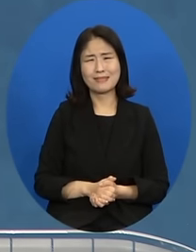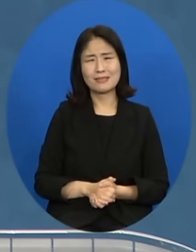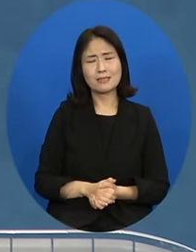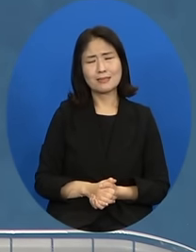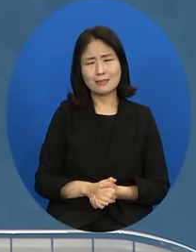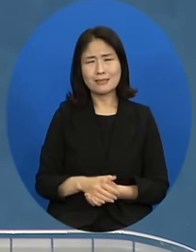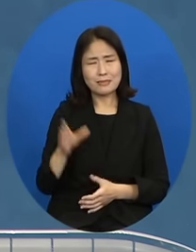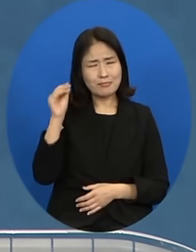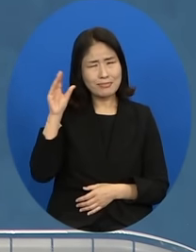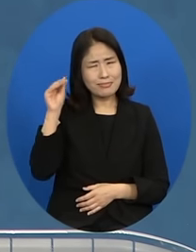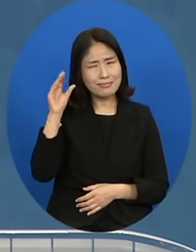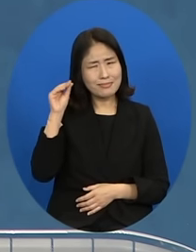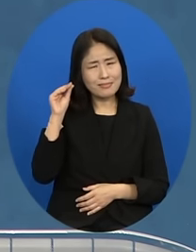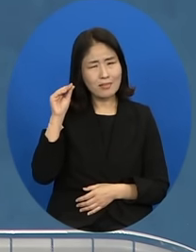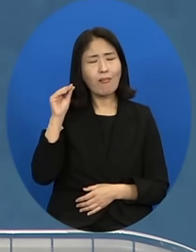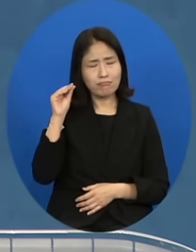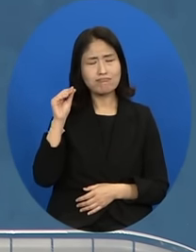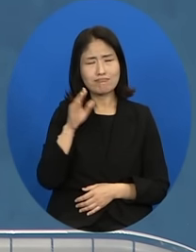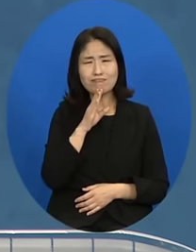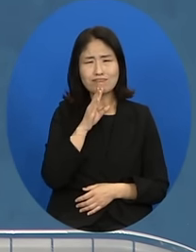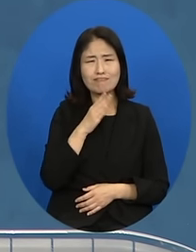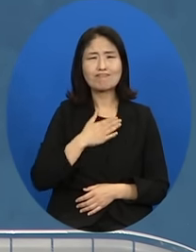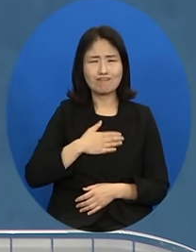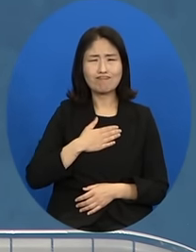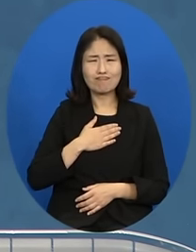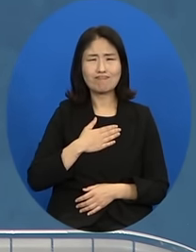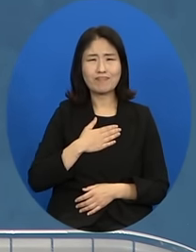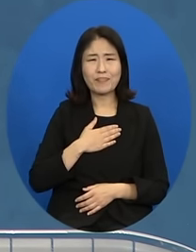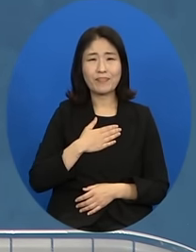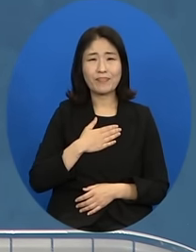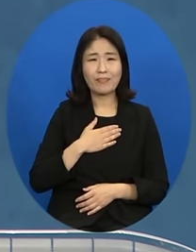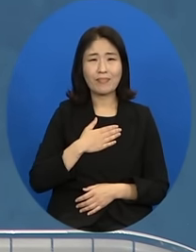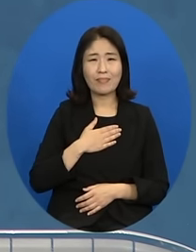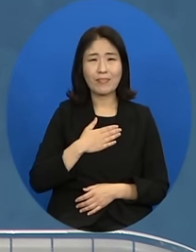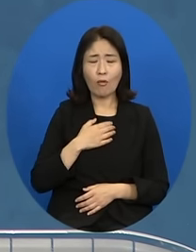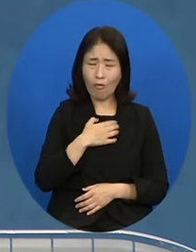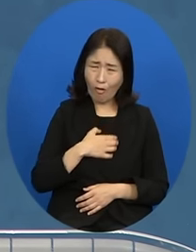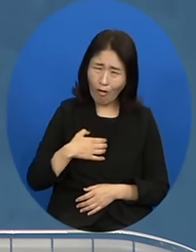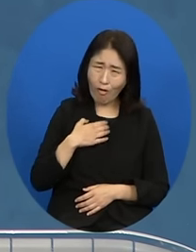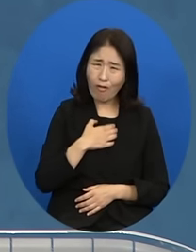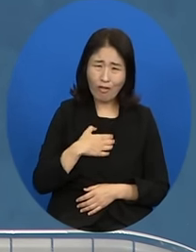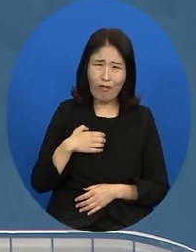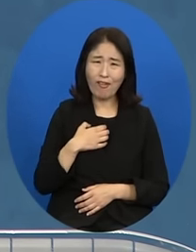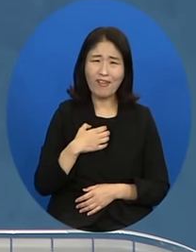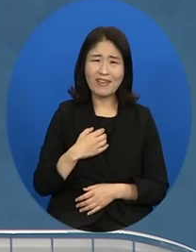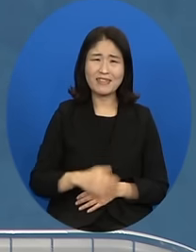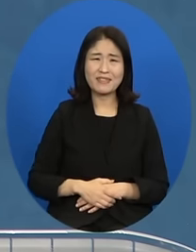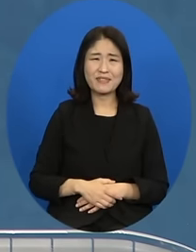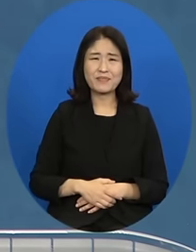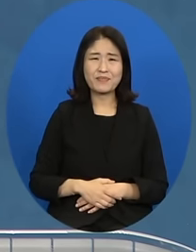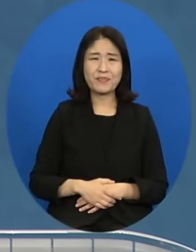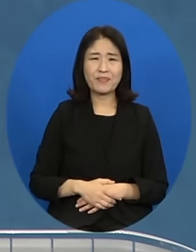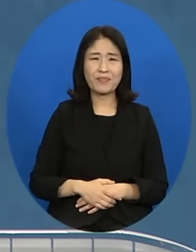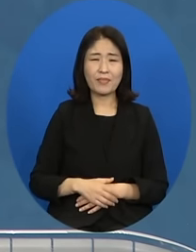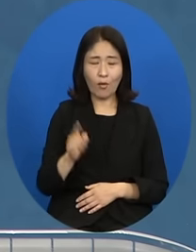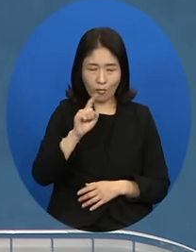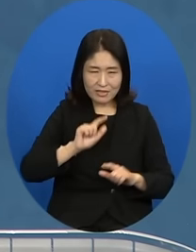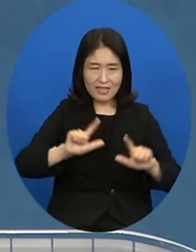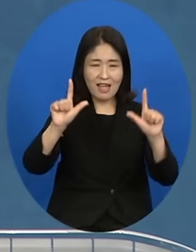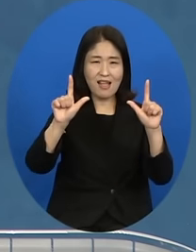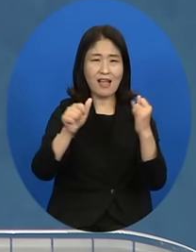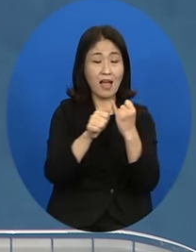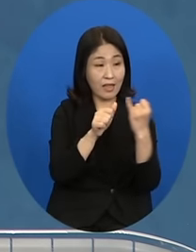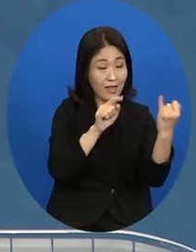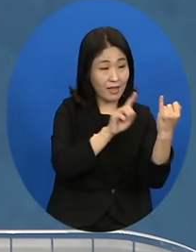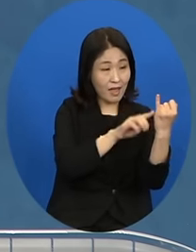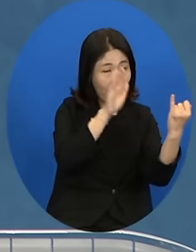보니까 그러네. 이거 이렇게 불안정하고 이러다가 망할 것 같네. 제가 어느 한날은 저희 아내한테